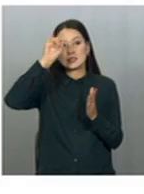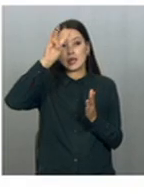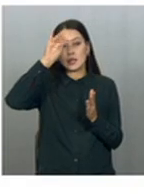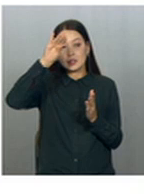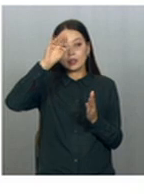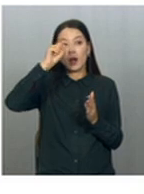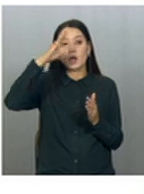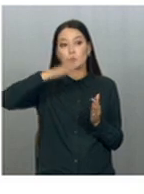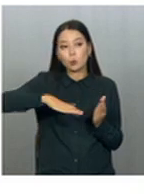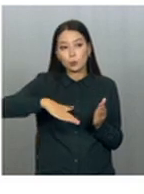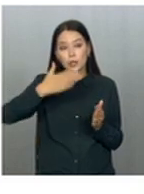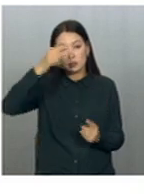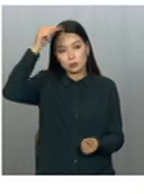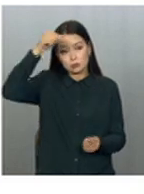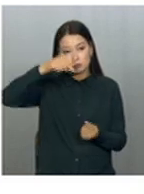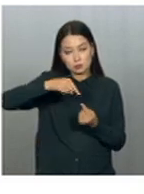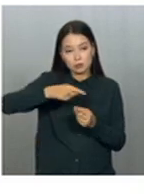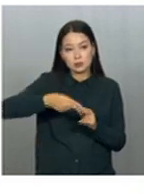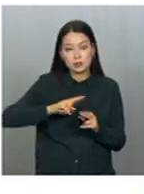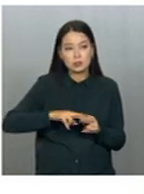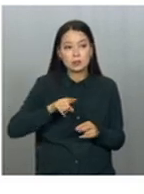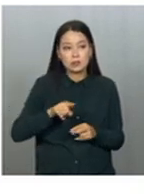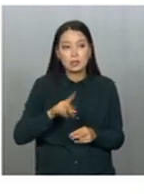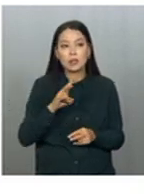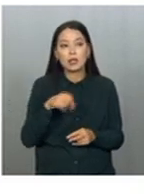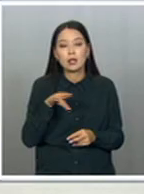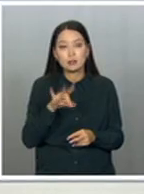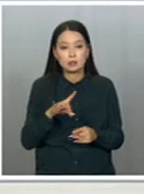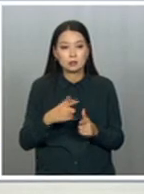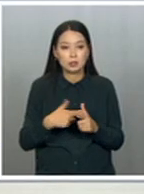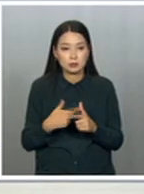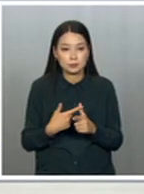төменгі нүктесімен қиылысу нүктесі надир деп аталады.